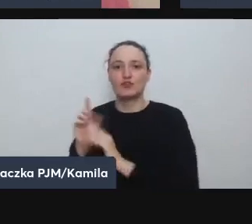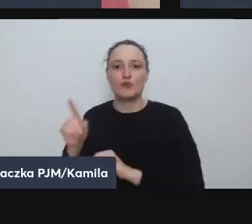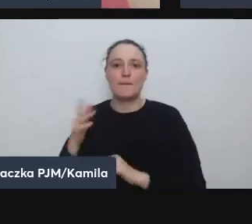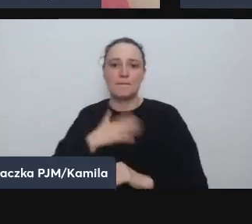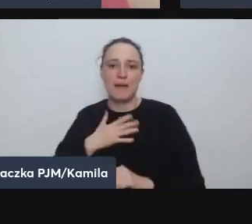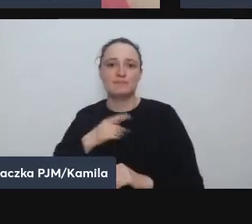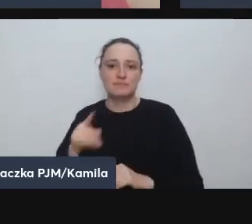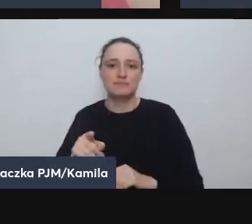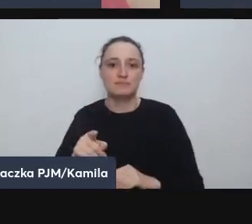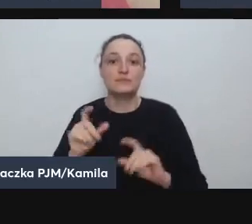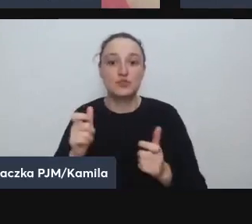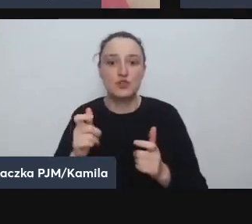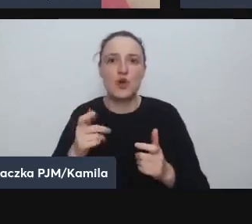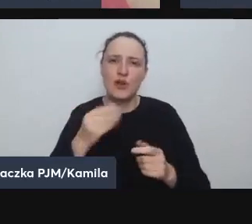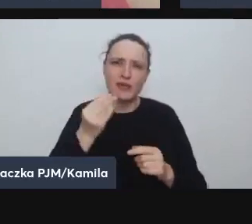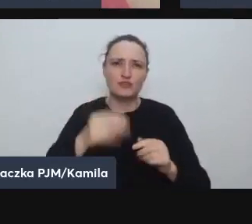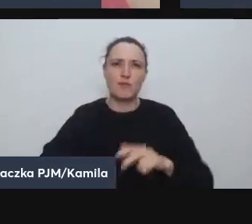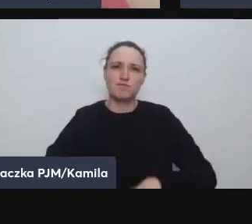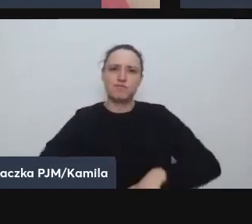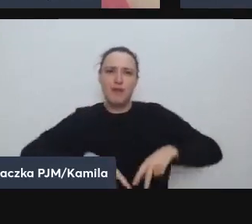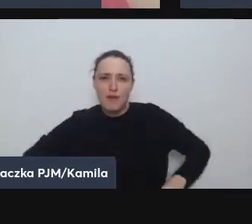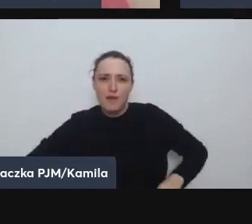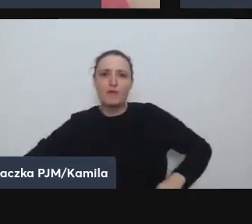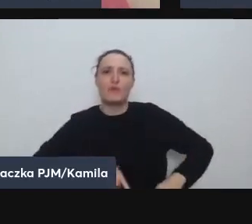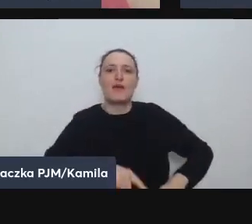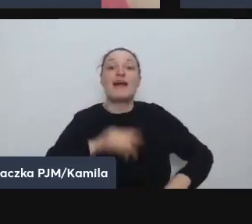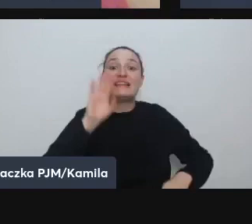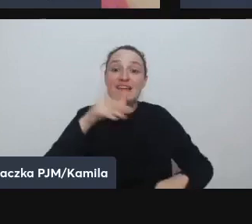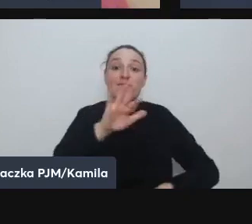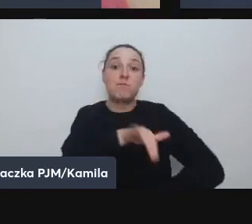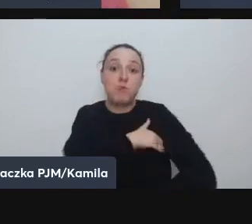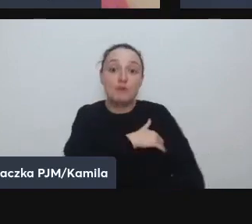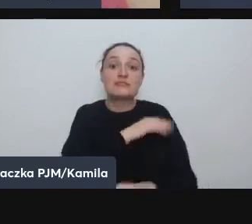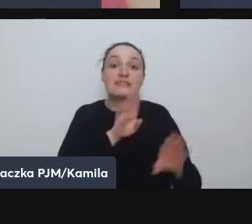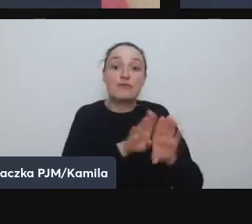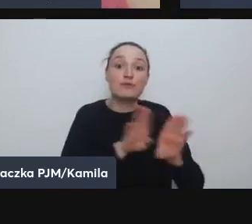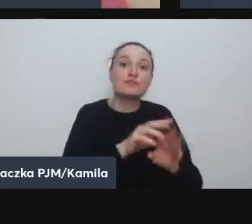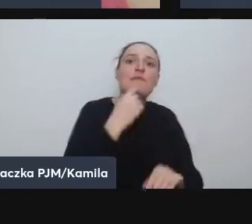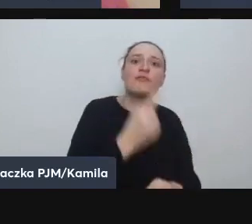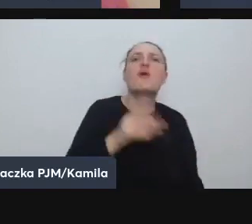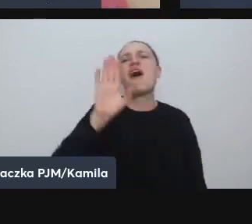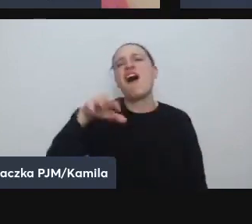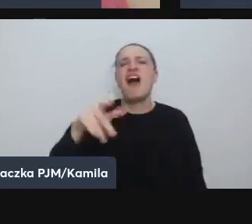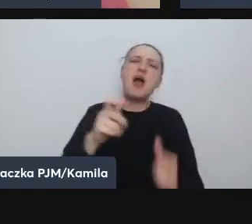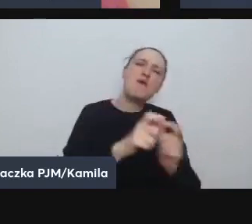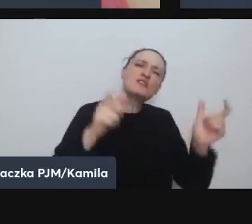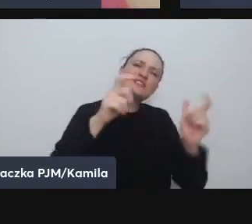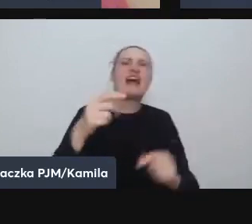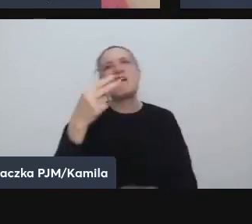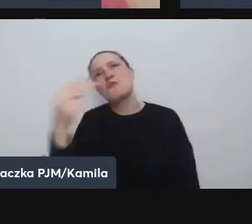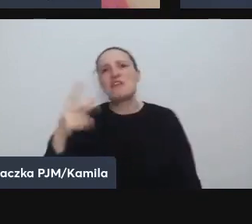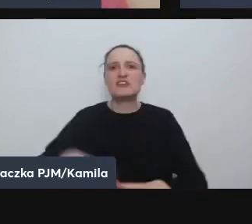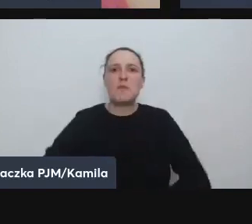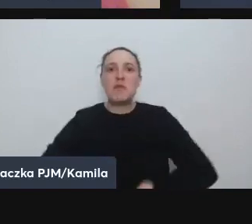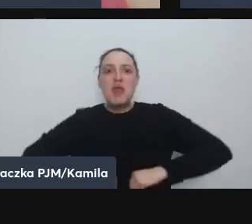wodorzutowym pieluchę. Odkąd mi w podstawówce jeden z drugim rzucił ha, ha, ha, podpaska jest jak pielucha, to noszę,